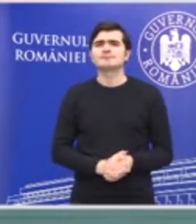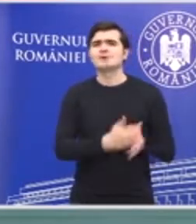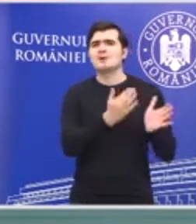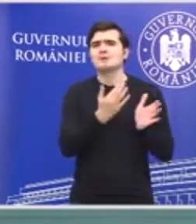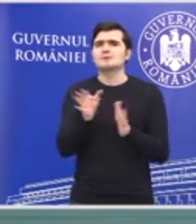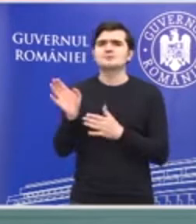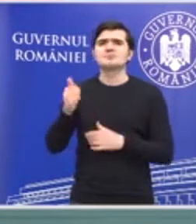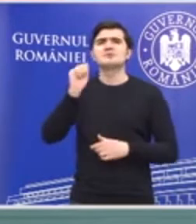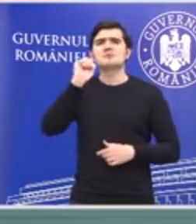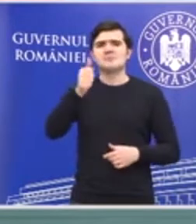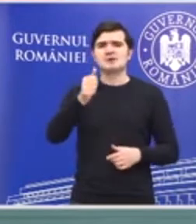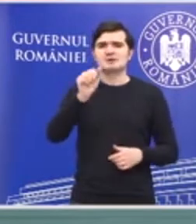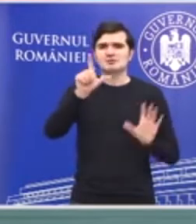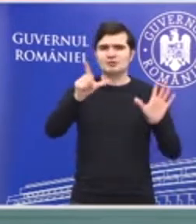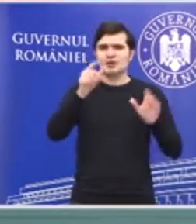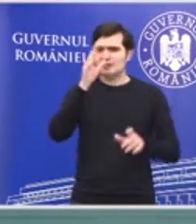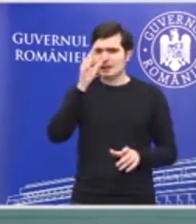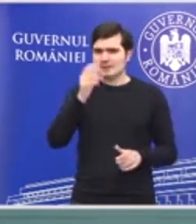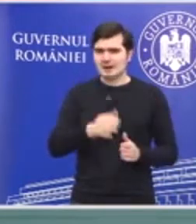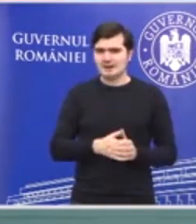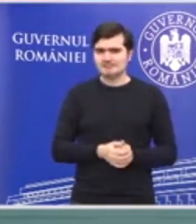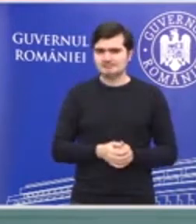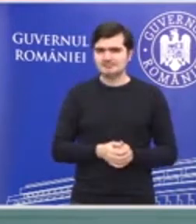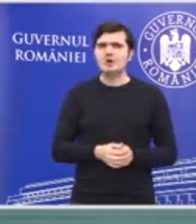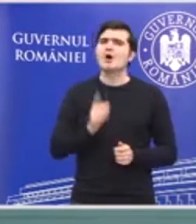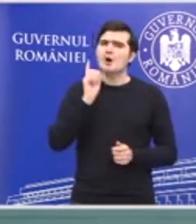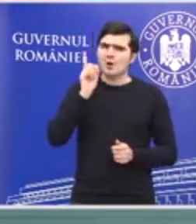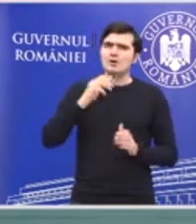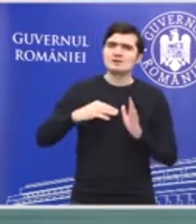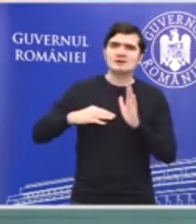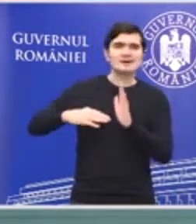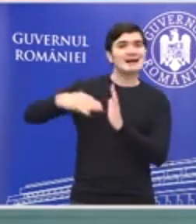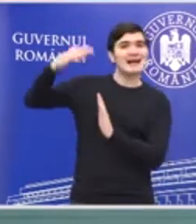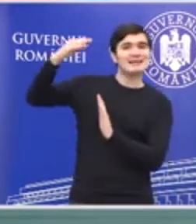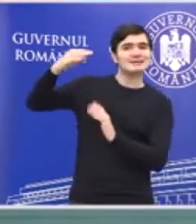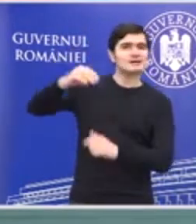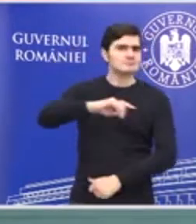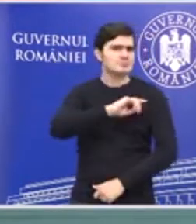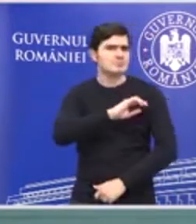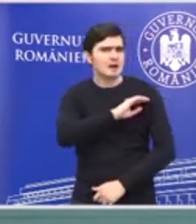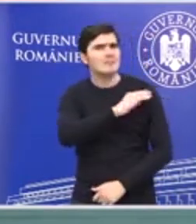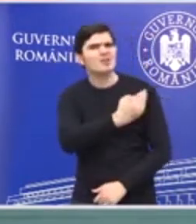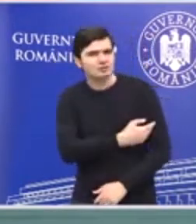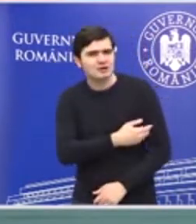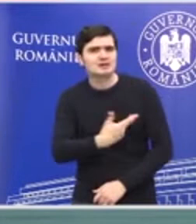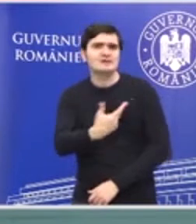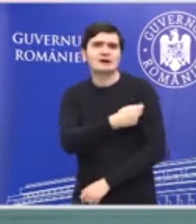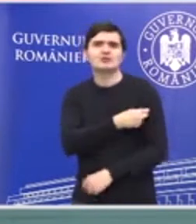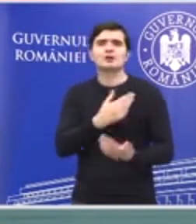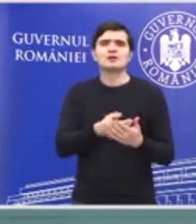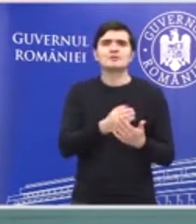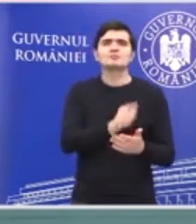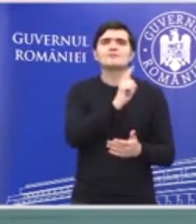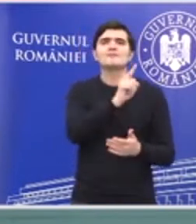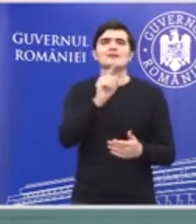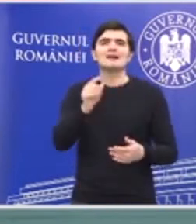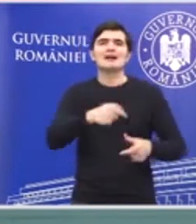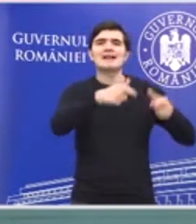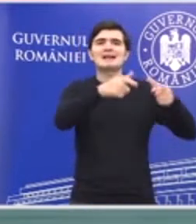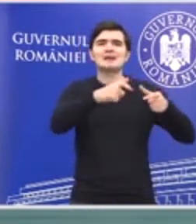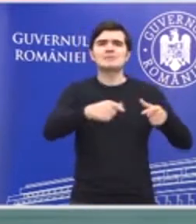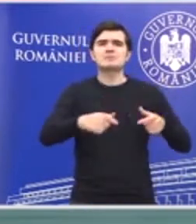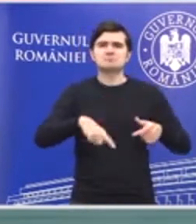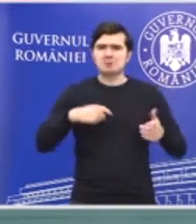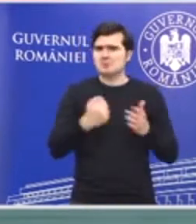Începând de mâine, din 7 aprilie, va crește capacitatea de vaccinare pe fiecare flux de la 60